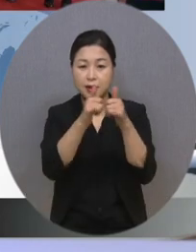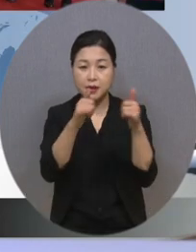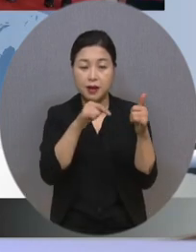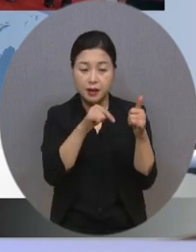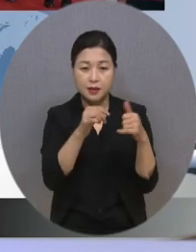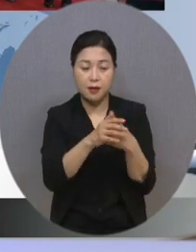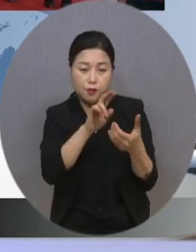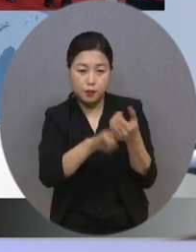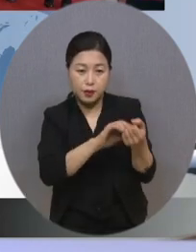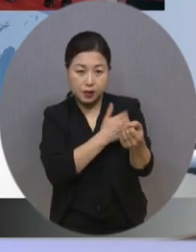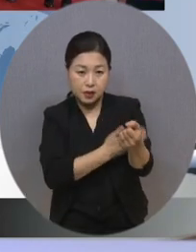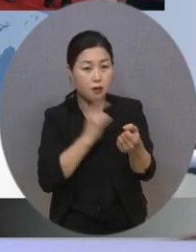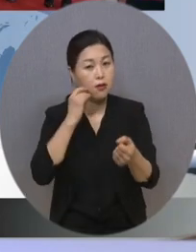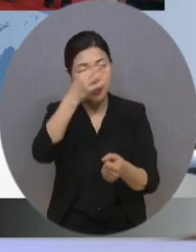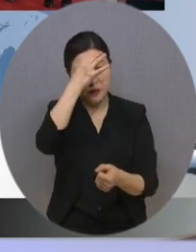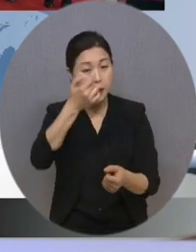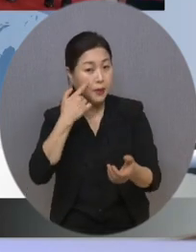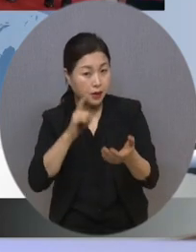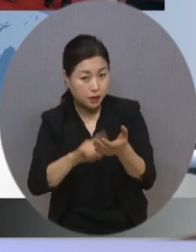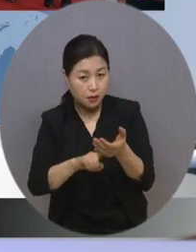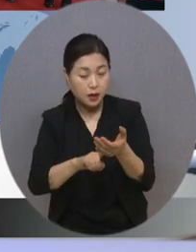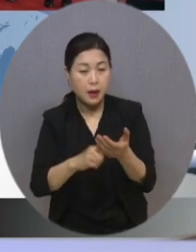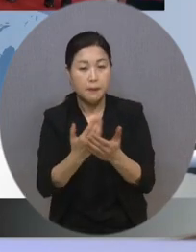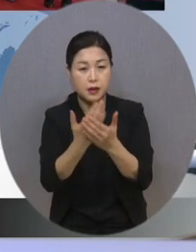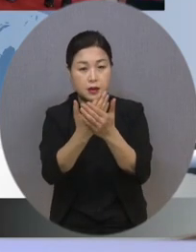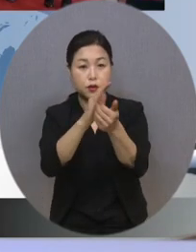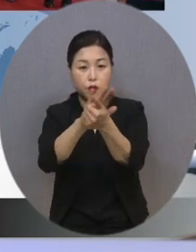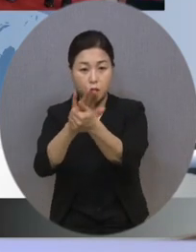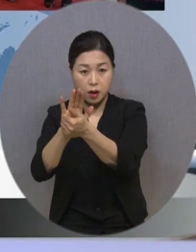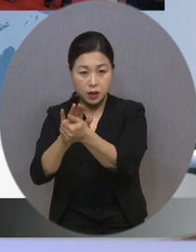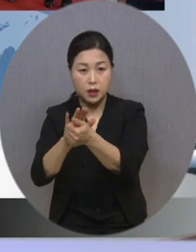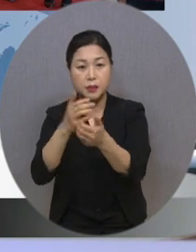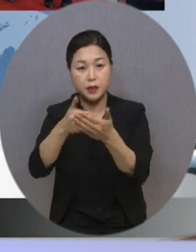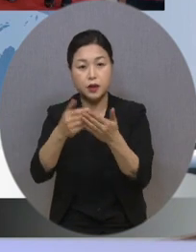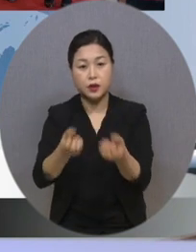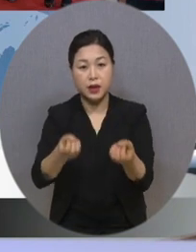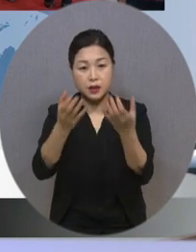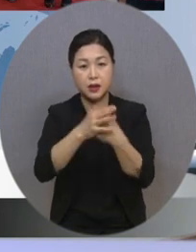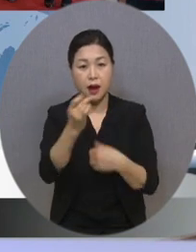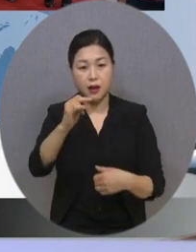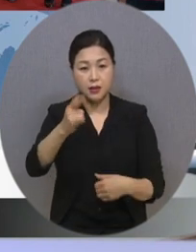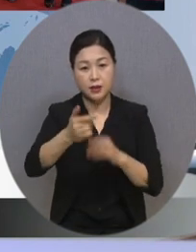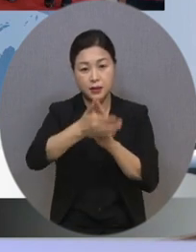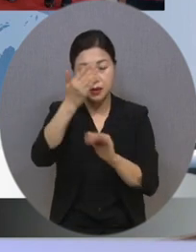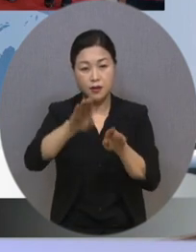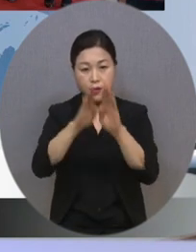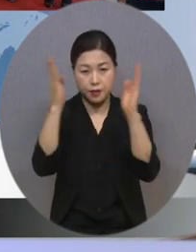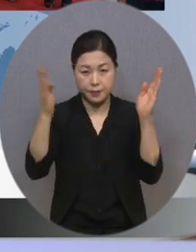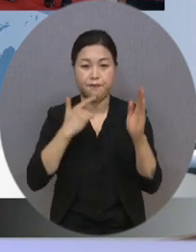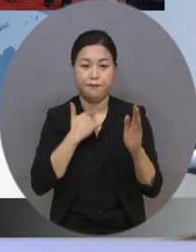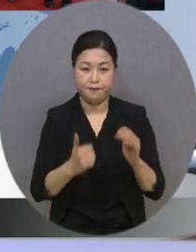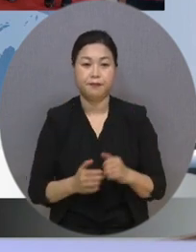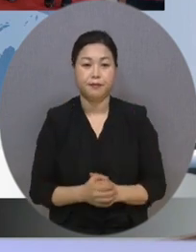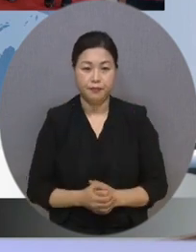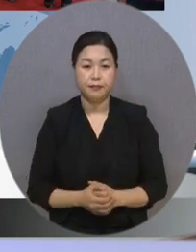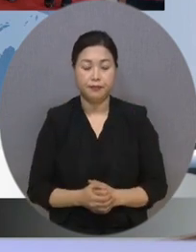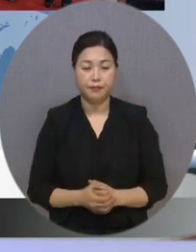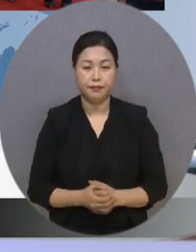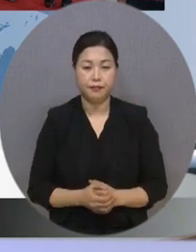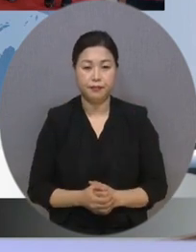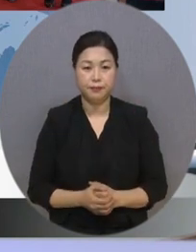장애인의 잠재성과 예술성을 발견하고 개발하기 위한 미술 행사가 아산시에서 개최됐습니다 보도의